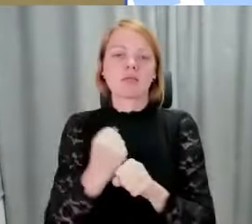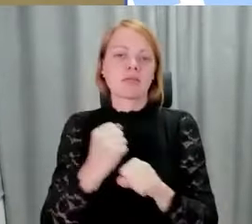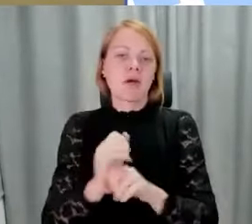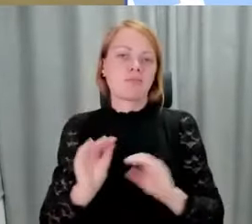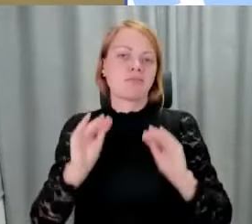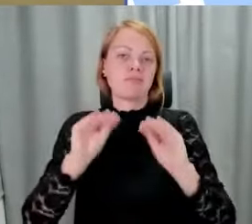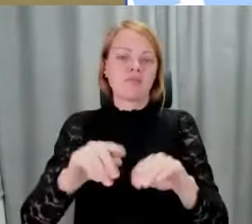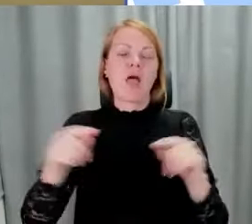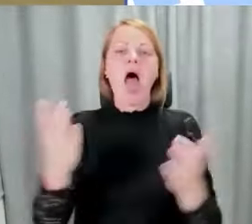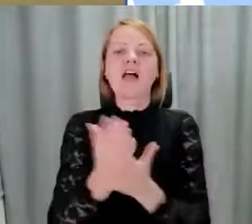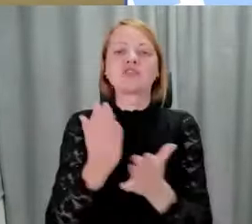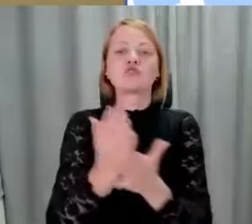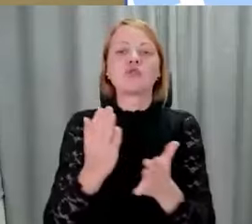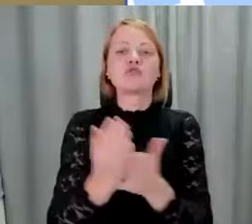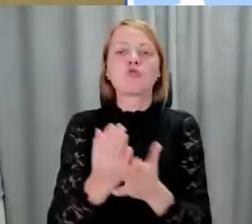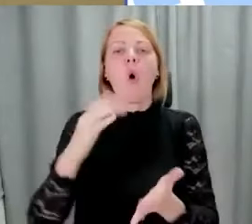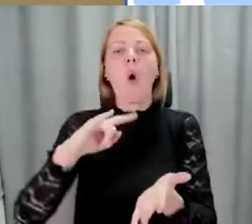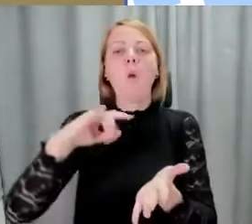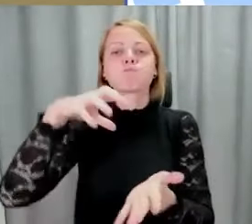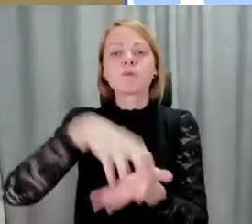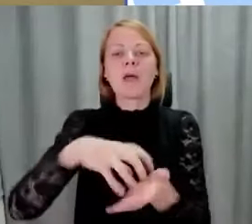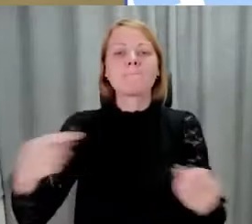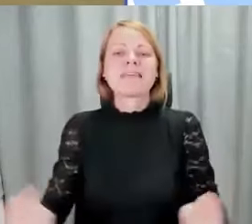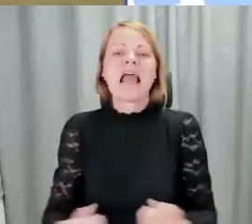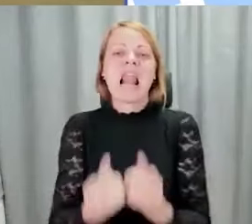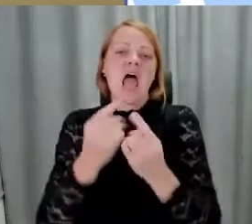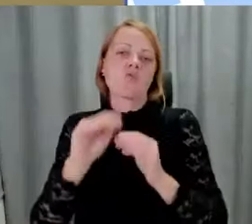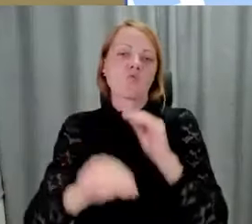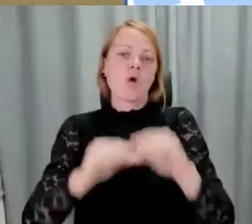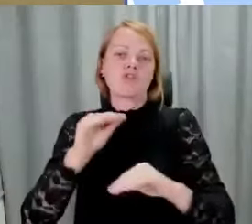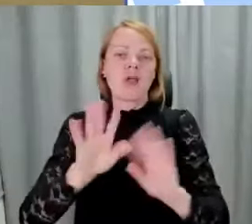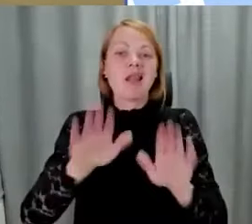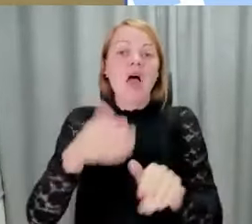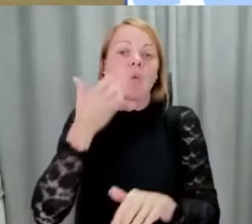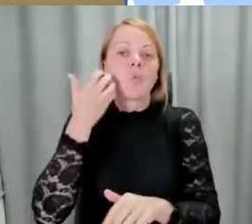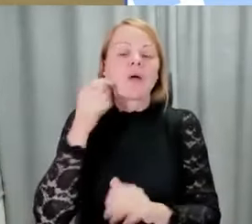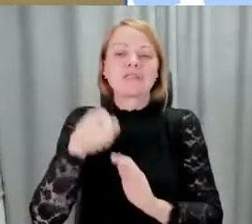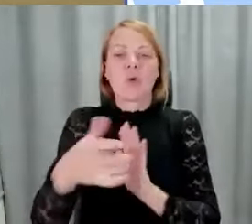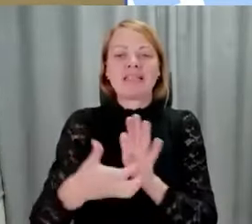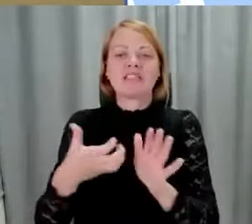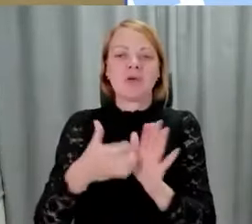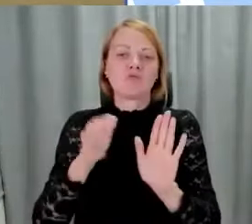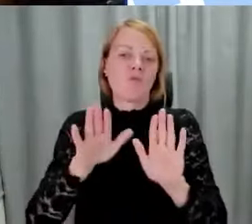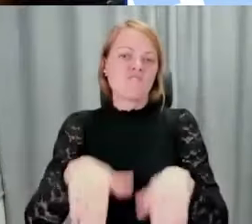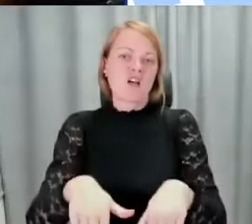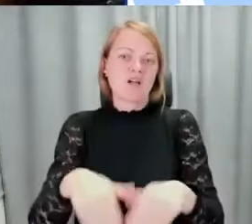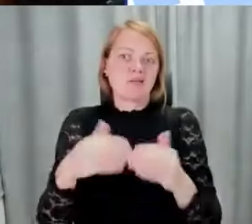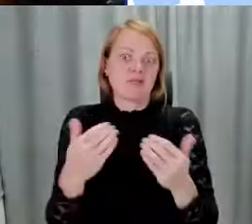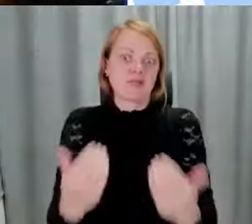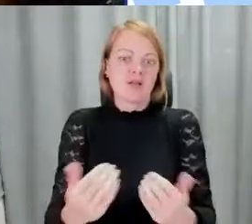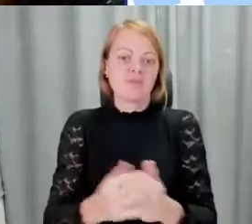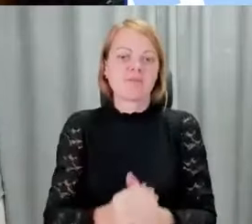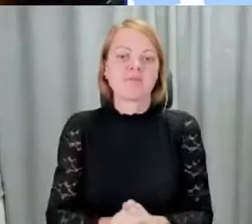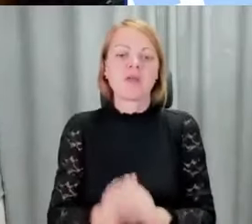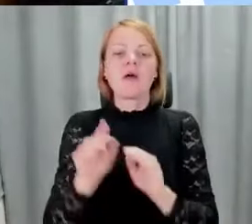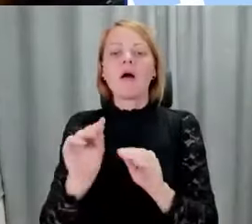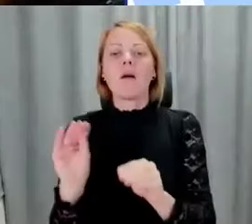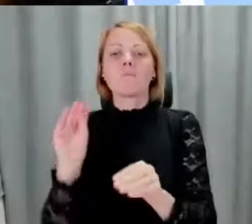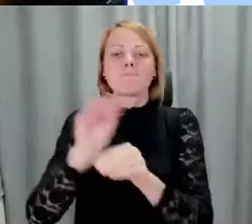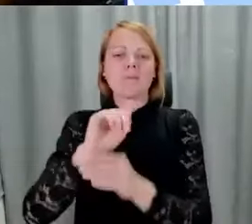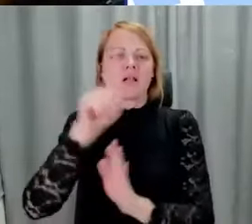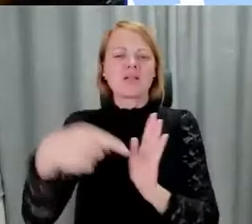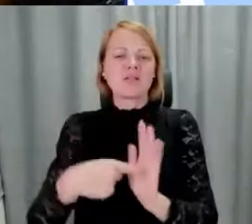pielāgošu un tieši reaģēt uz to, lai mēs esošos objektus labāk izmantotu. Paldies! Te varētu vēl papildu jautājumus uzdot, bet